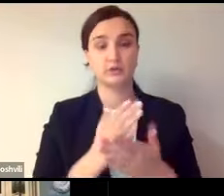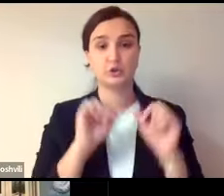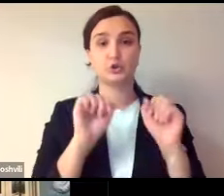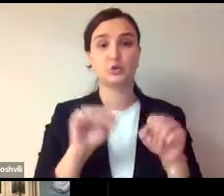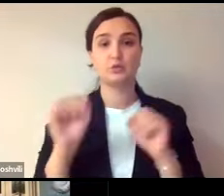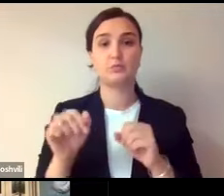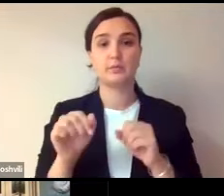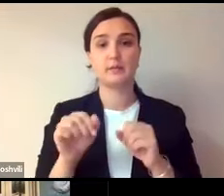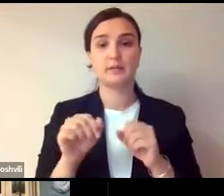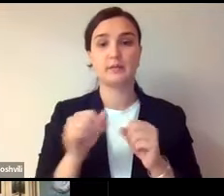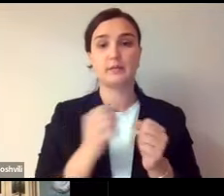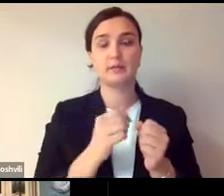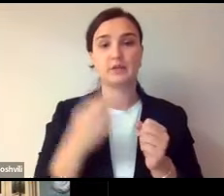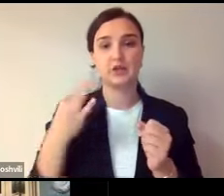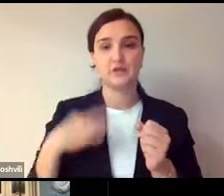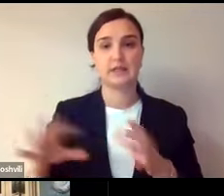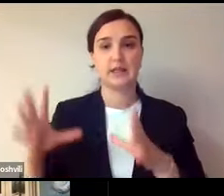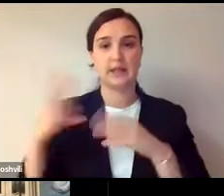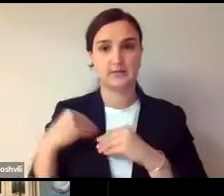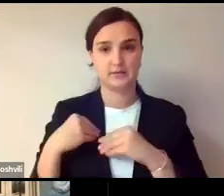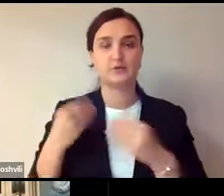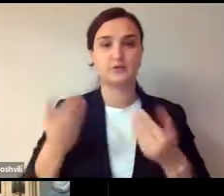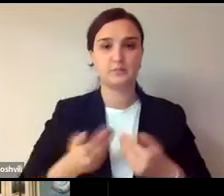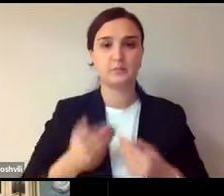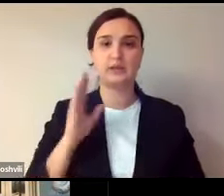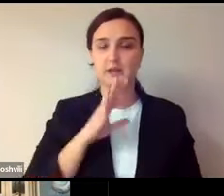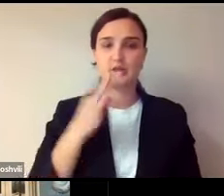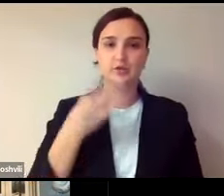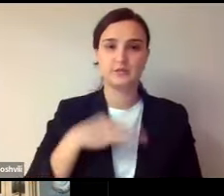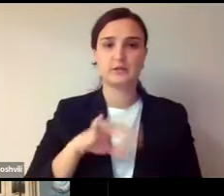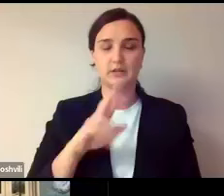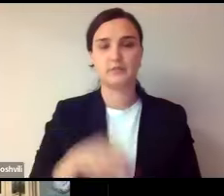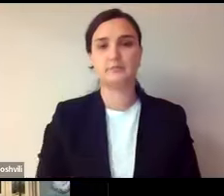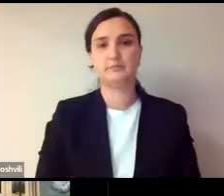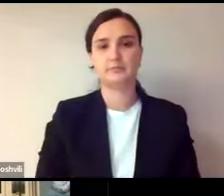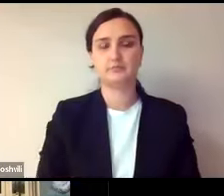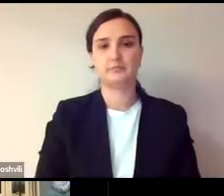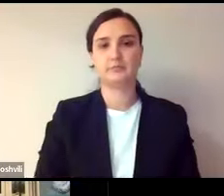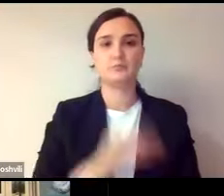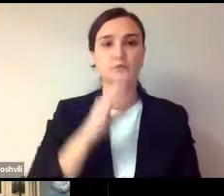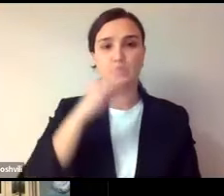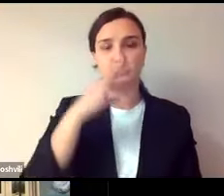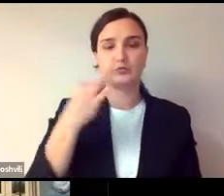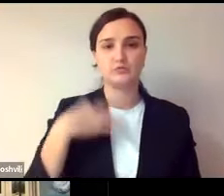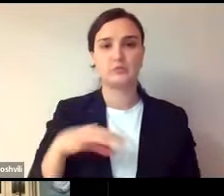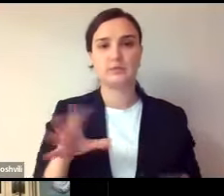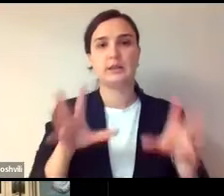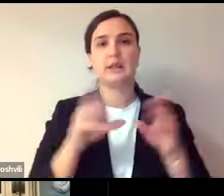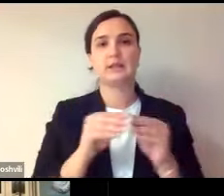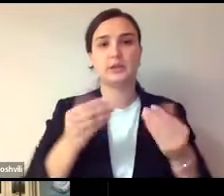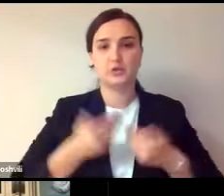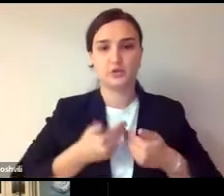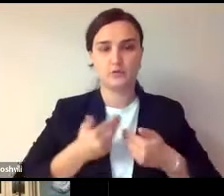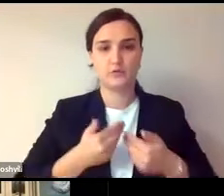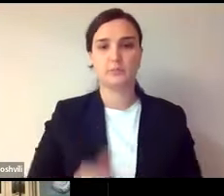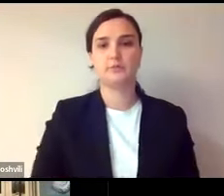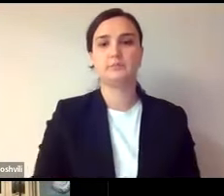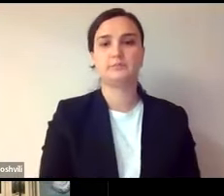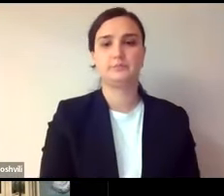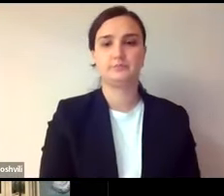თავისთან იყოლიო შვილი და ამ წუთას დედა შვილი და ან მშობლები და შვილი ერთად ცხოვრობენ. ეს არის